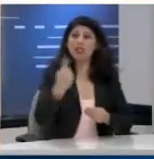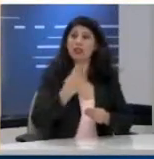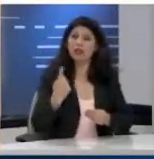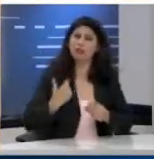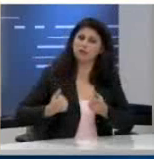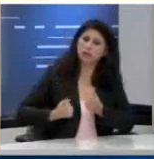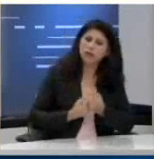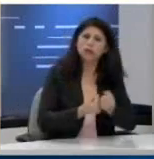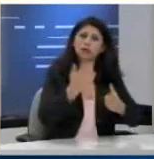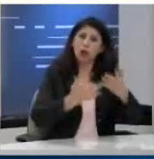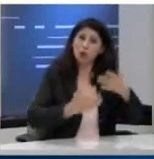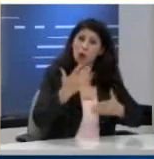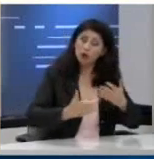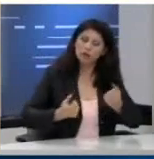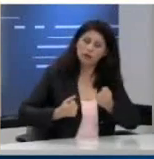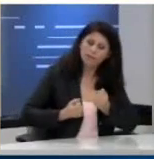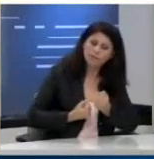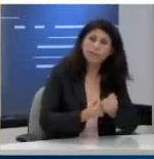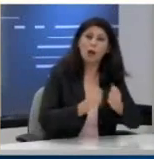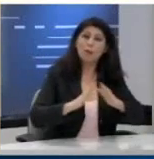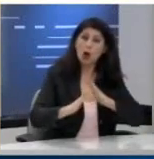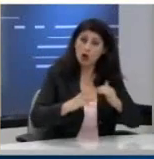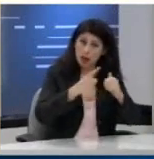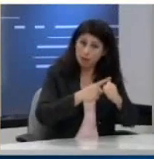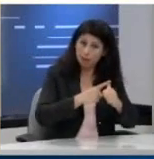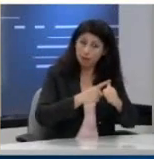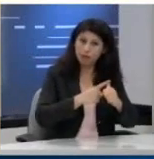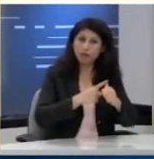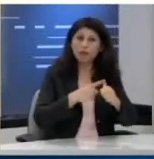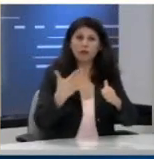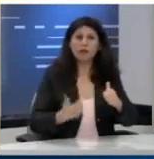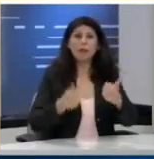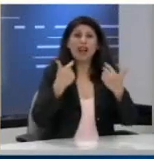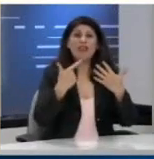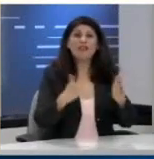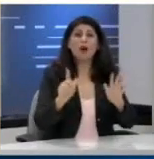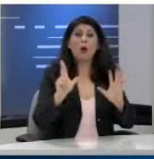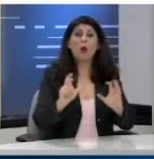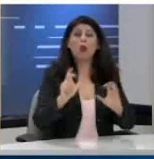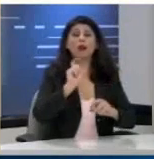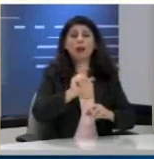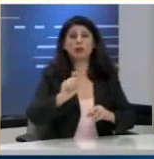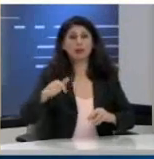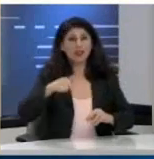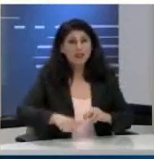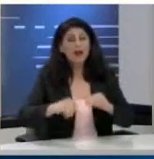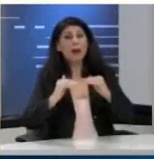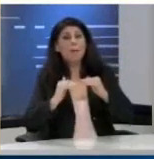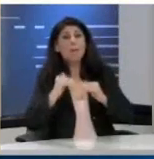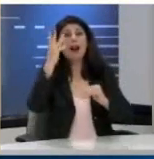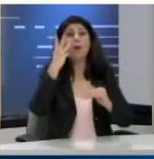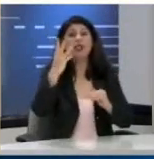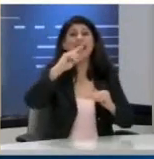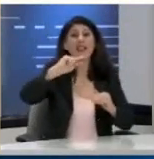με ενίσχυση του προϋπολογισμού για την πρόνοια που τον βρήκαμε στα 780 εκατομμύρια και σήμερα ξεπερνά τα